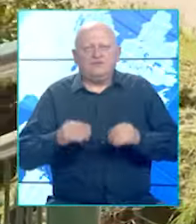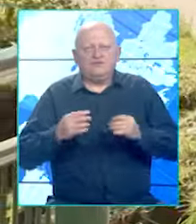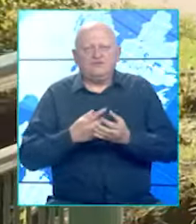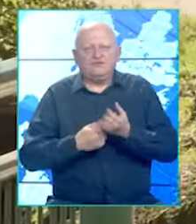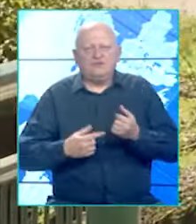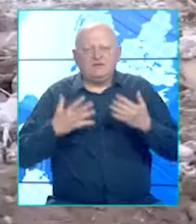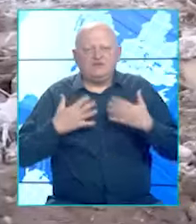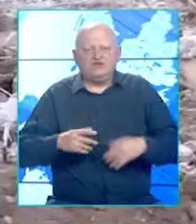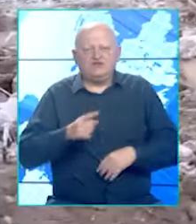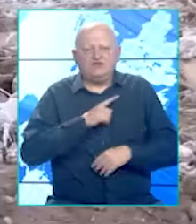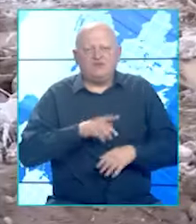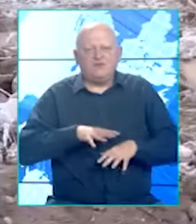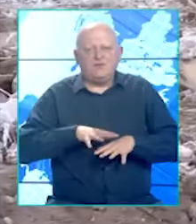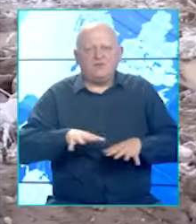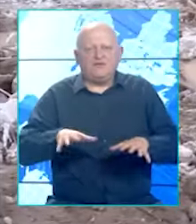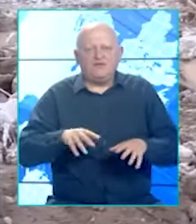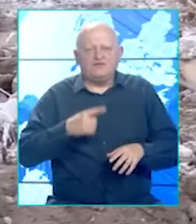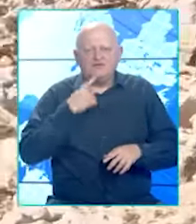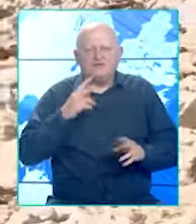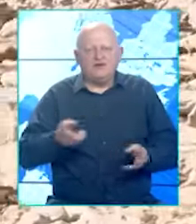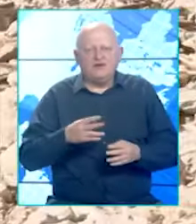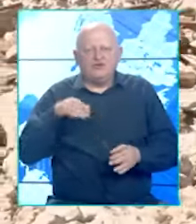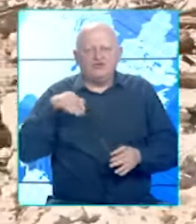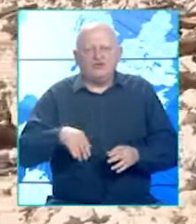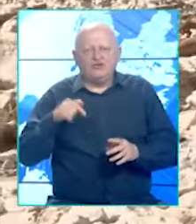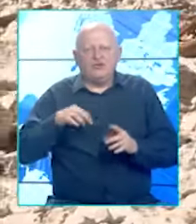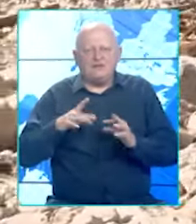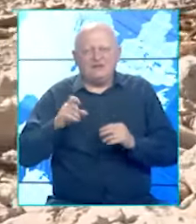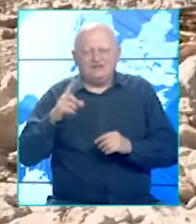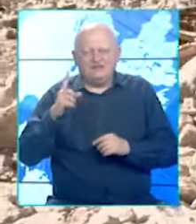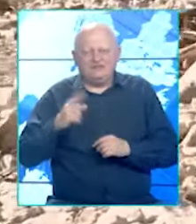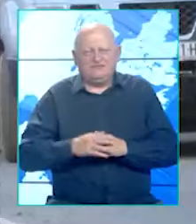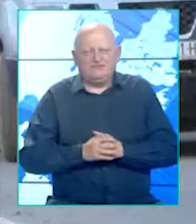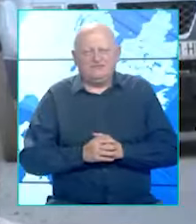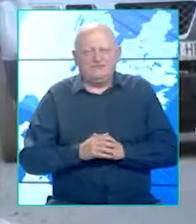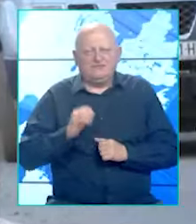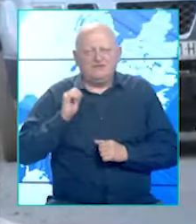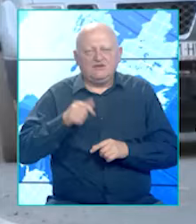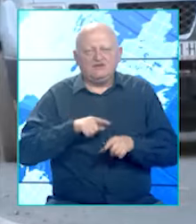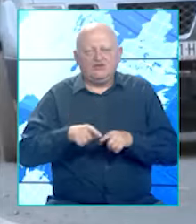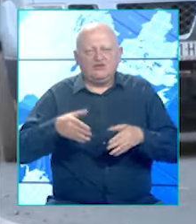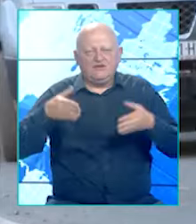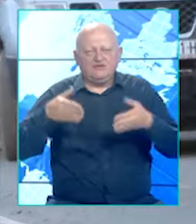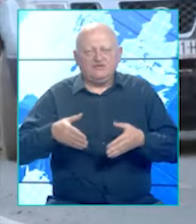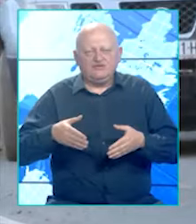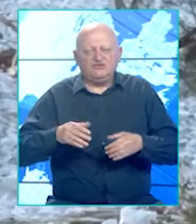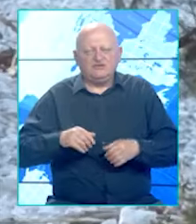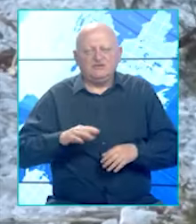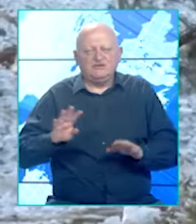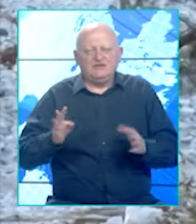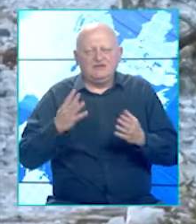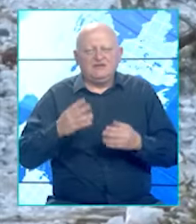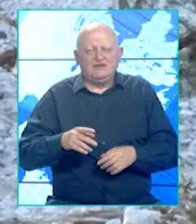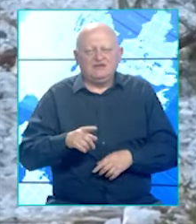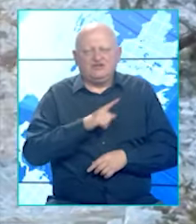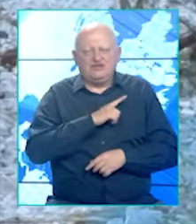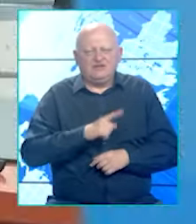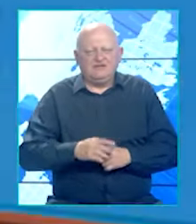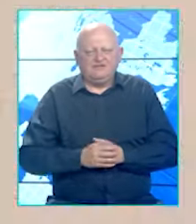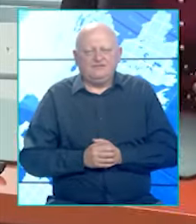Pronađeno i posljednje tijelo žrtve razornih poplava za kojom se tragalo u Donjoj Jablanici. Sutra kolektivna dženaza za 19